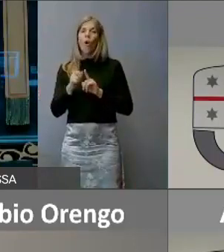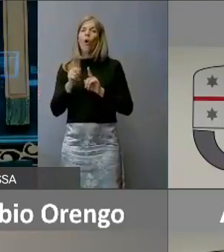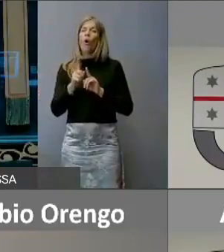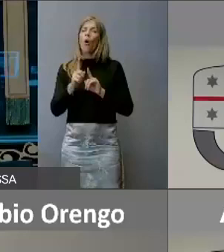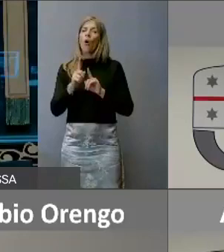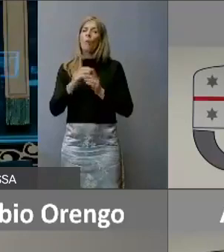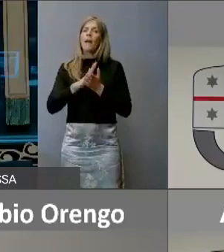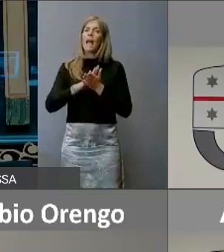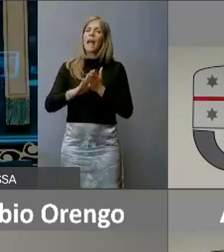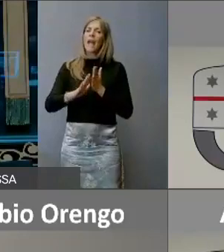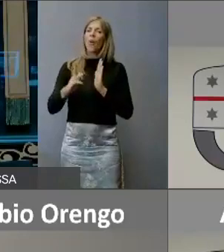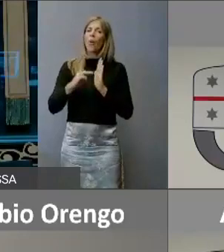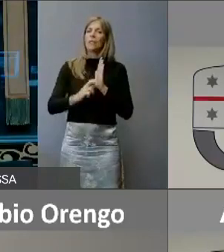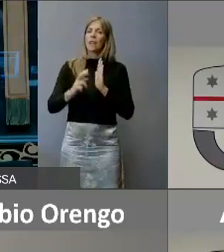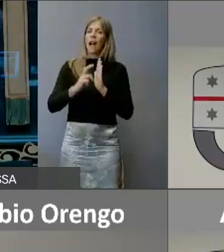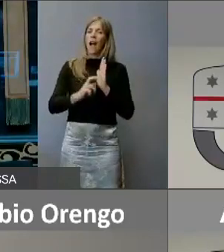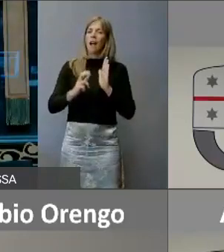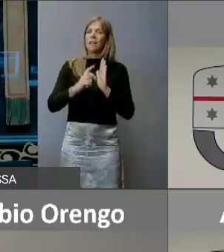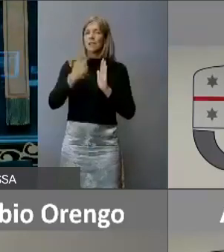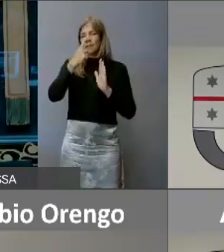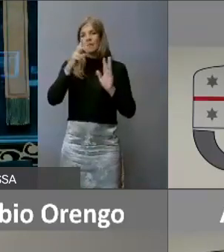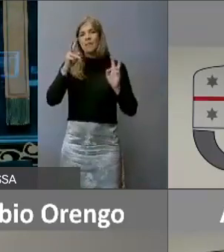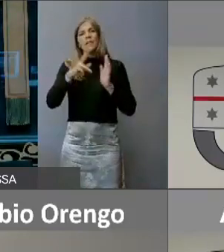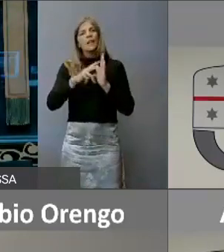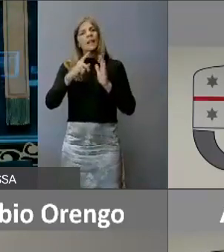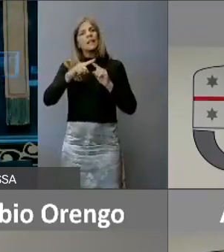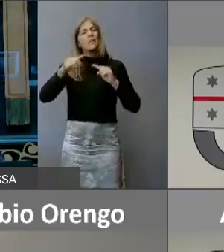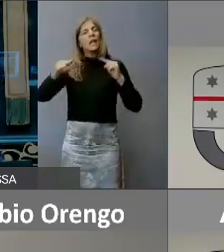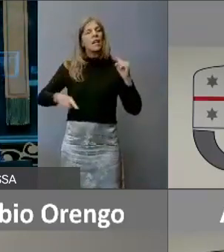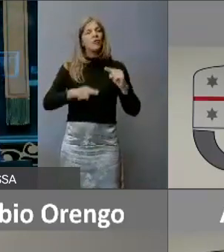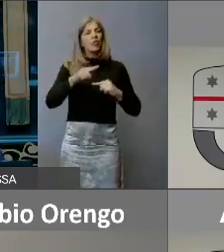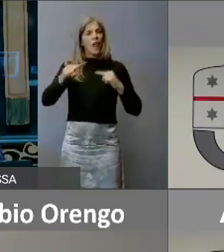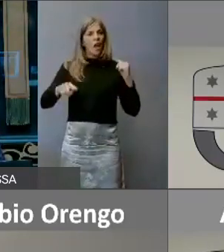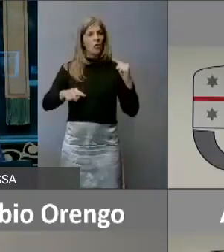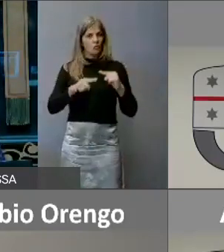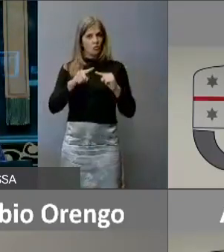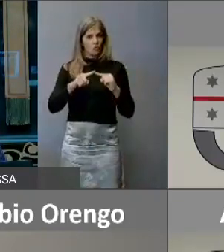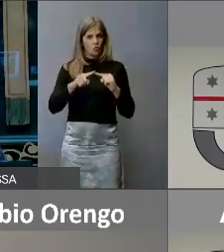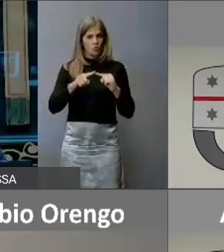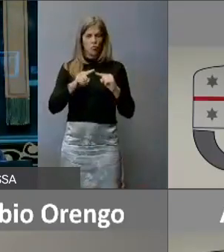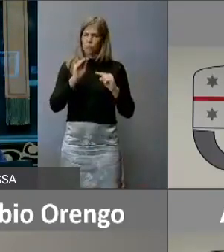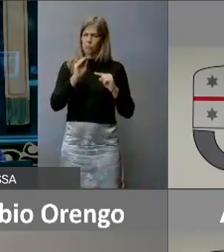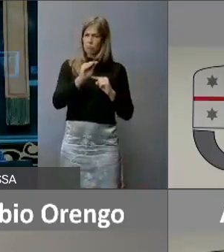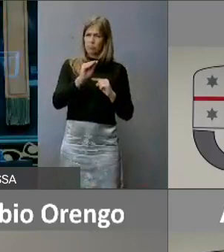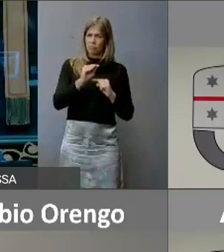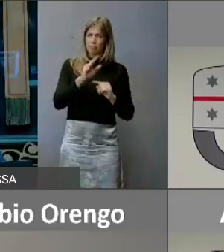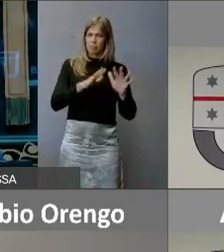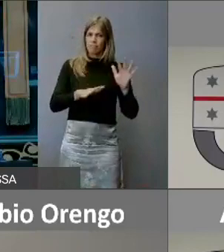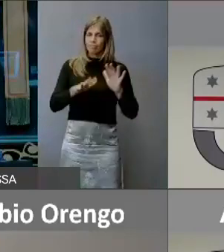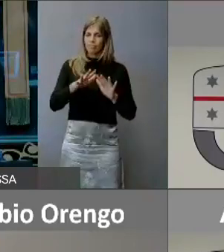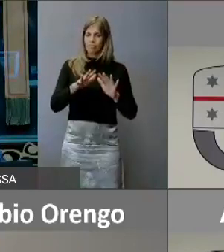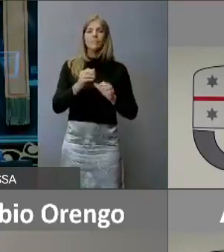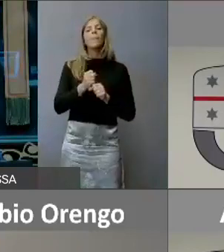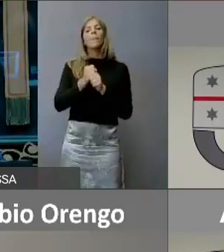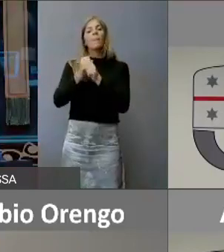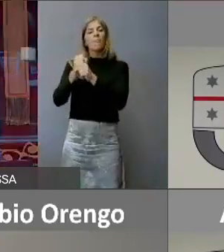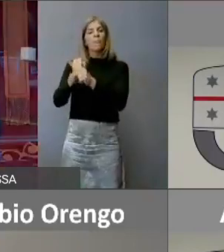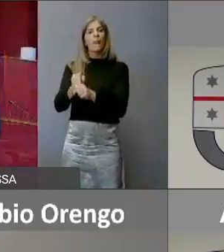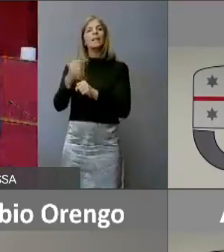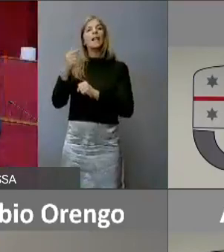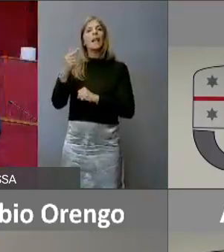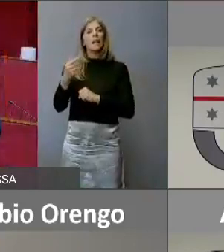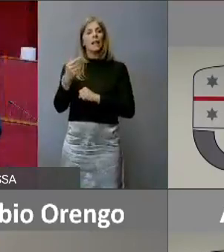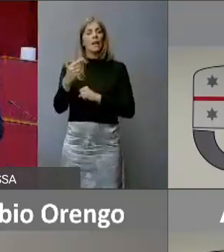relazione al tasso di riciclaggio e recupero registrato nell'anno 2020 a lei la parola consigliere terrine